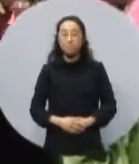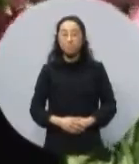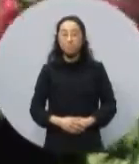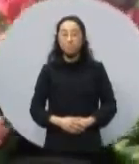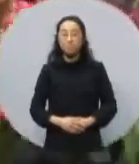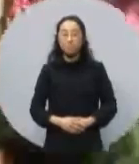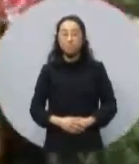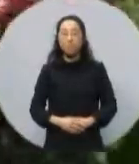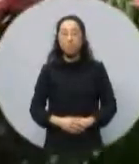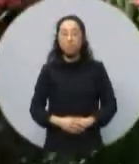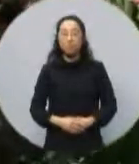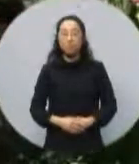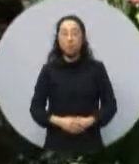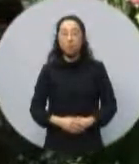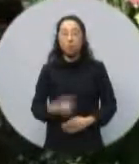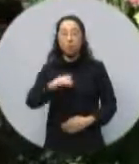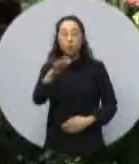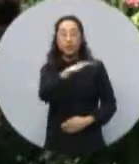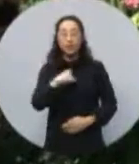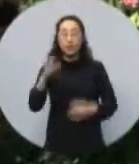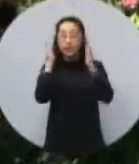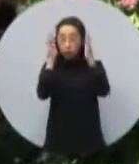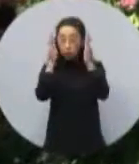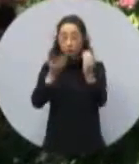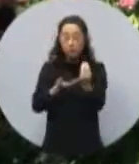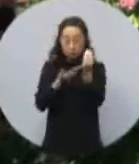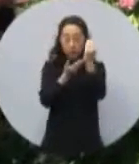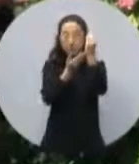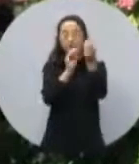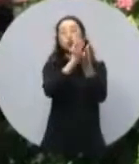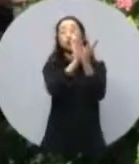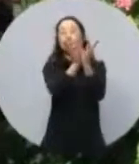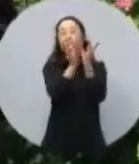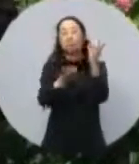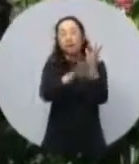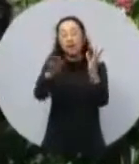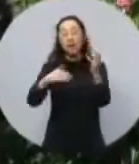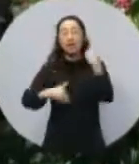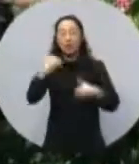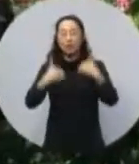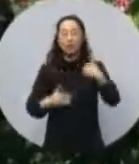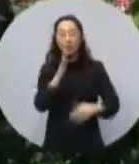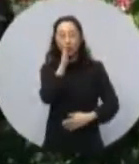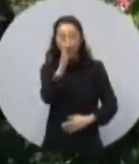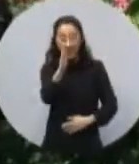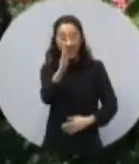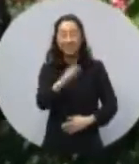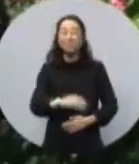僕たちが一生懸命作ったスイートピー、皆さん楽しんでください。